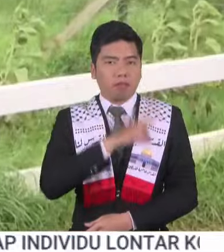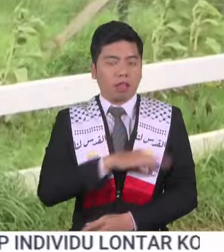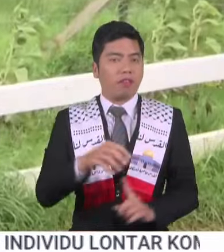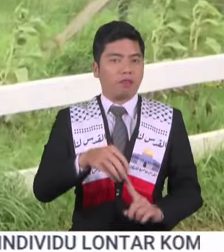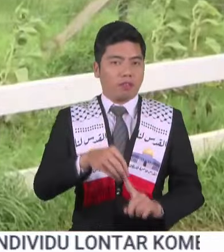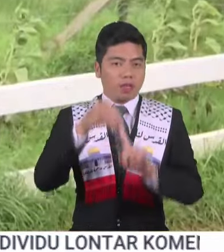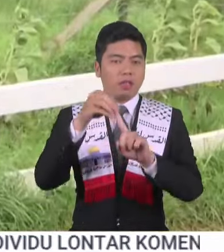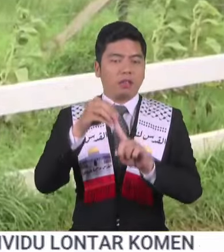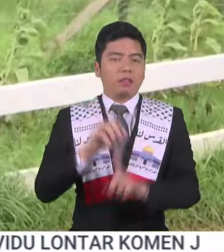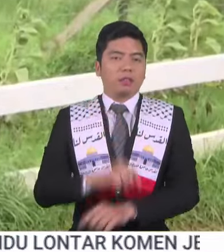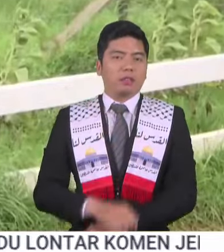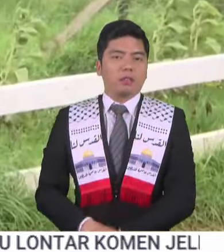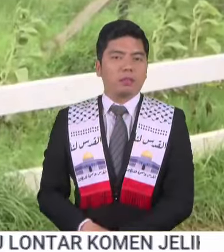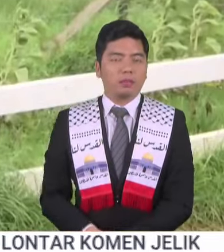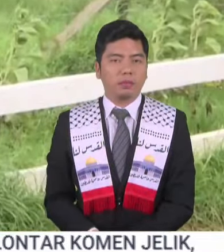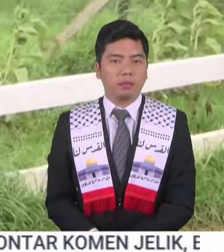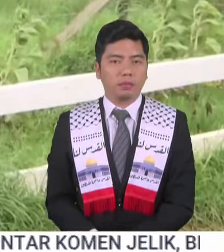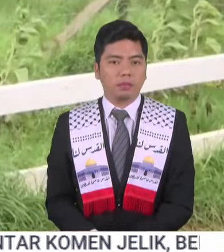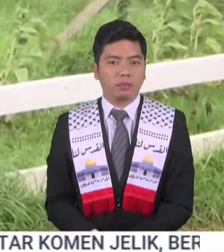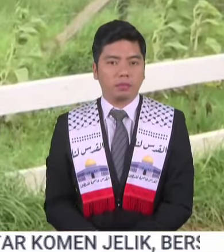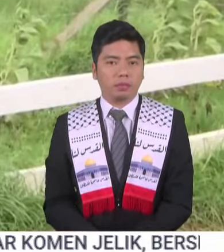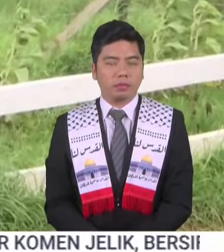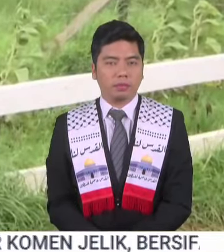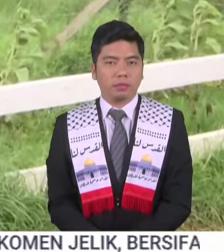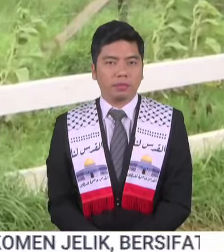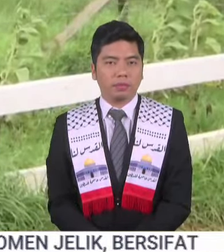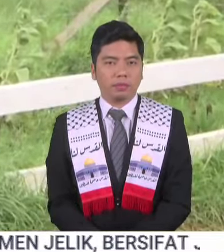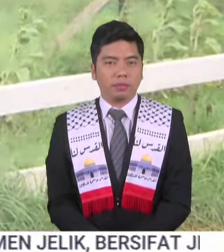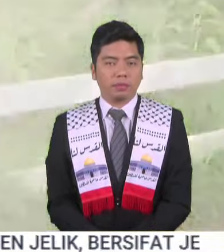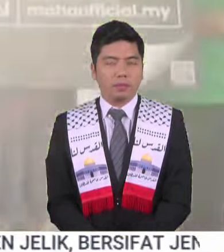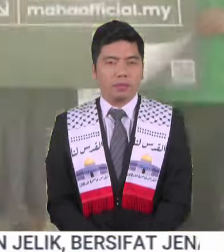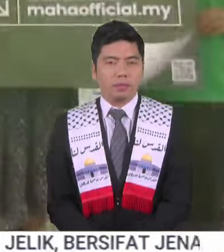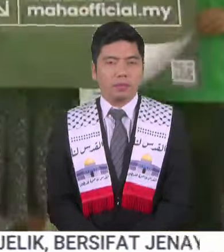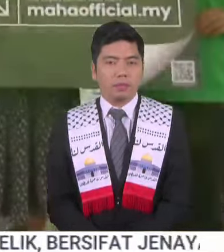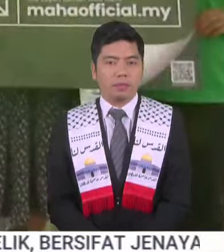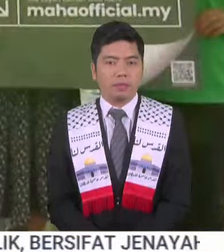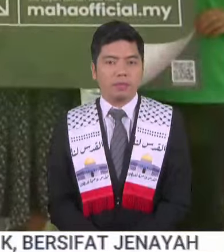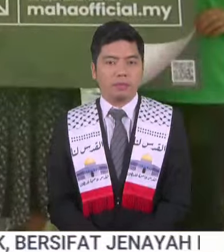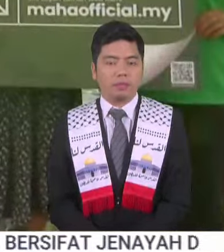Iswadiman Syamsuddin, RTM. Jom.